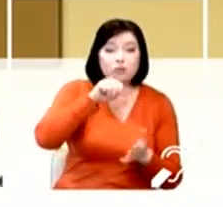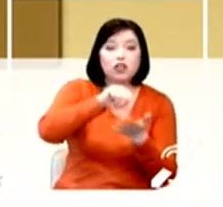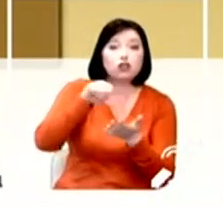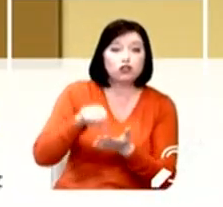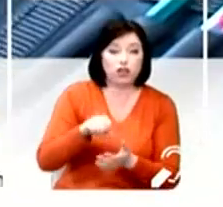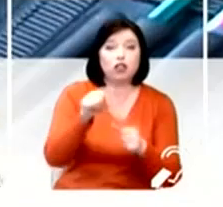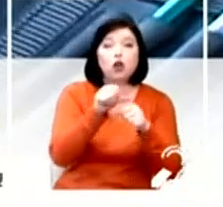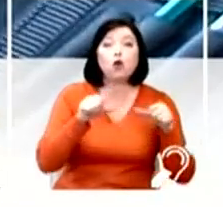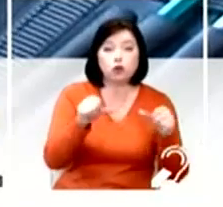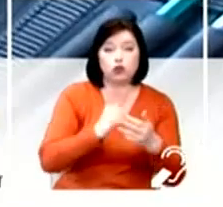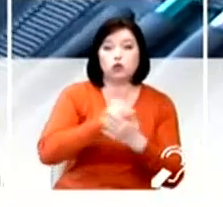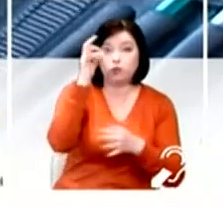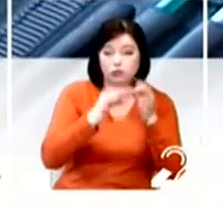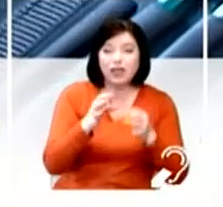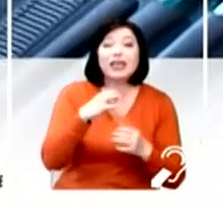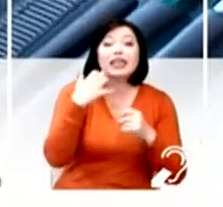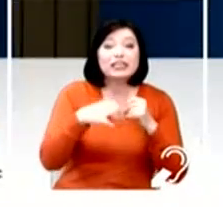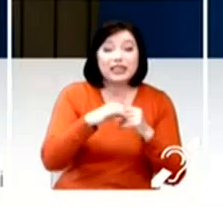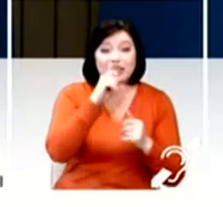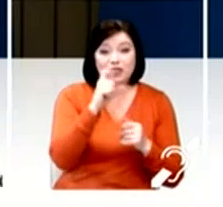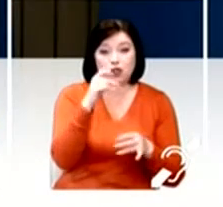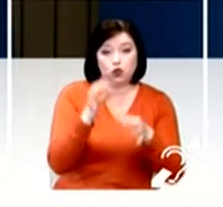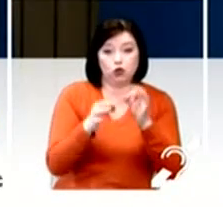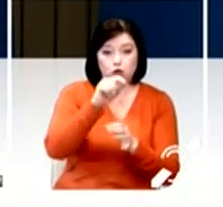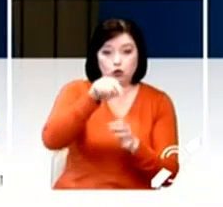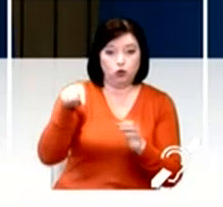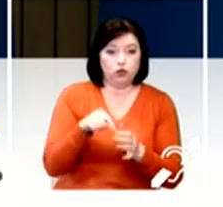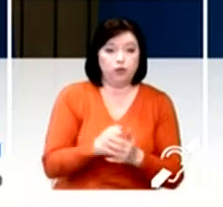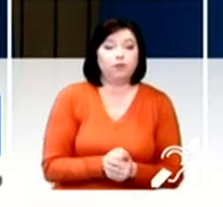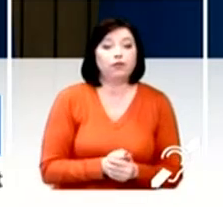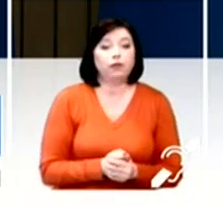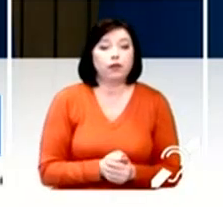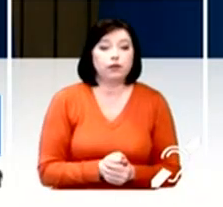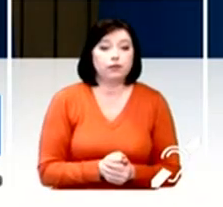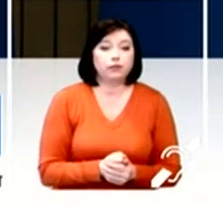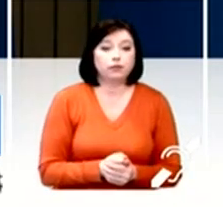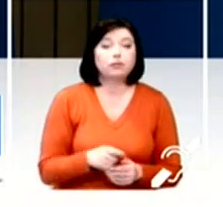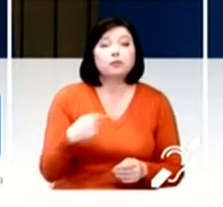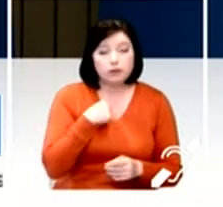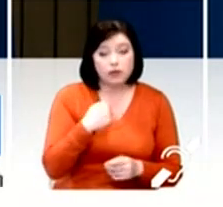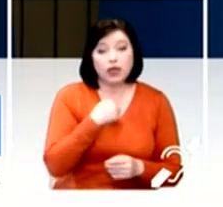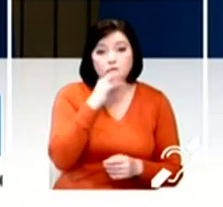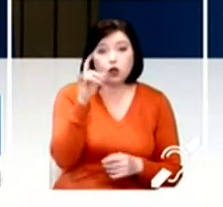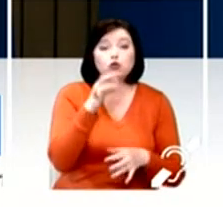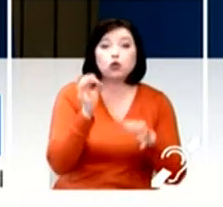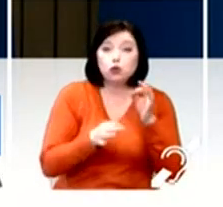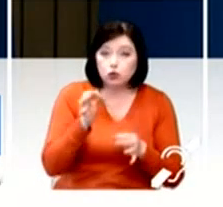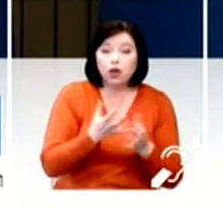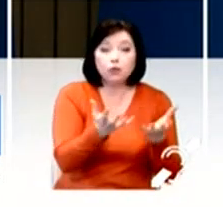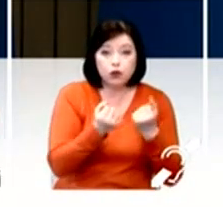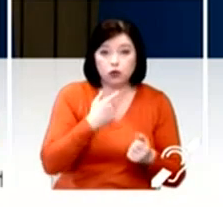Consiliului Superior al Magistraturii din rândul judecătorilor. Este extrem de important ca judecătorii să-și asume